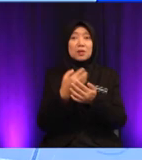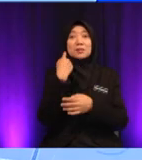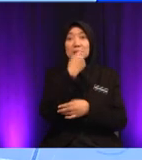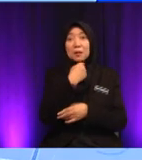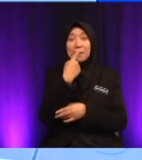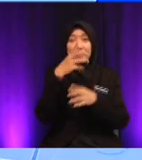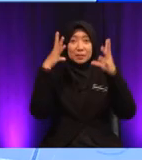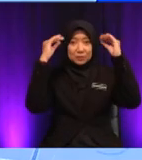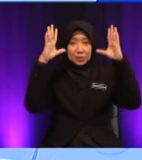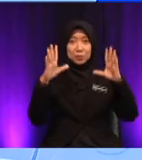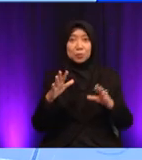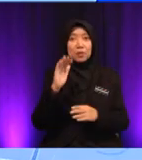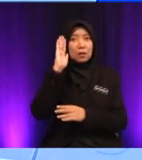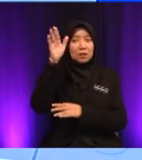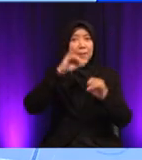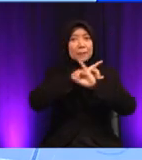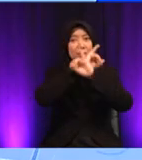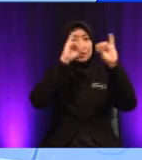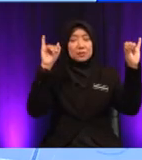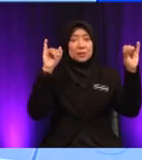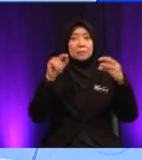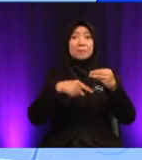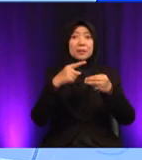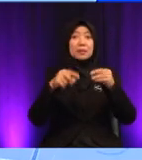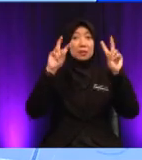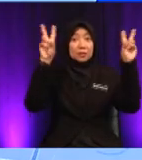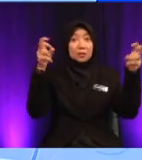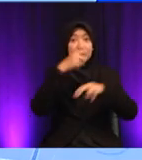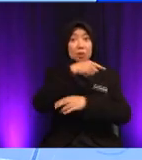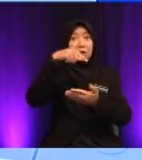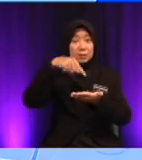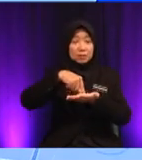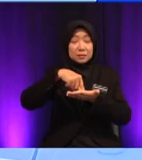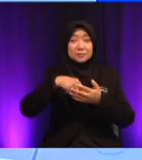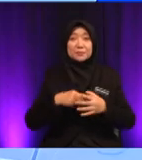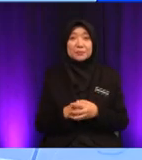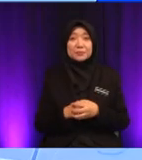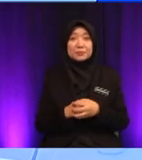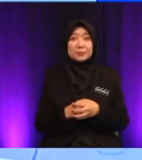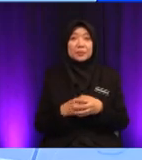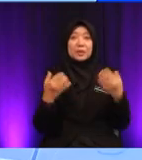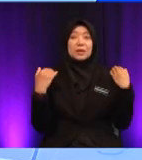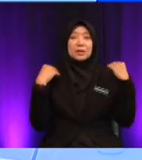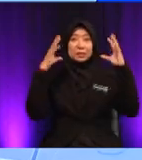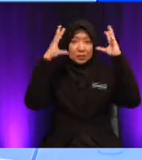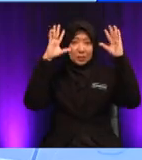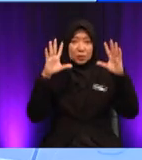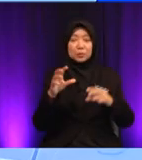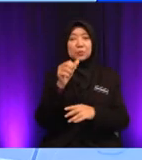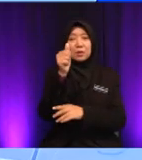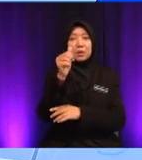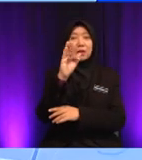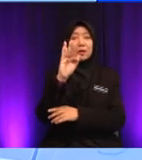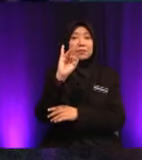agaknya guru yang akan Terangkan tentang teori Quantum cahaya dan bersama kita hari ini kita ada Cikgu Muhammad Afifi